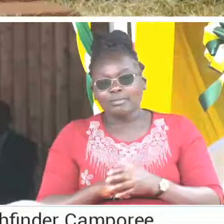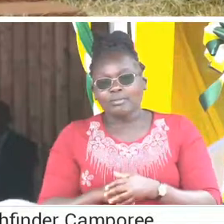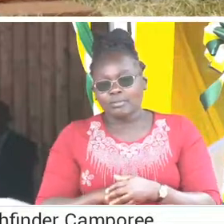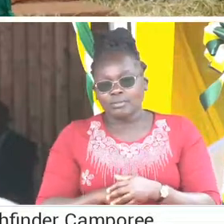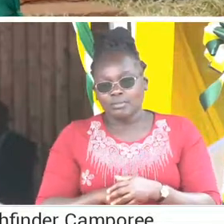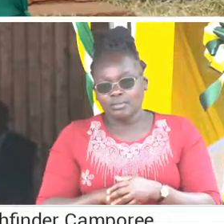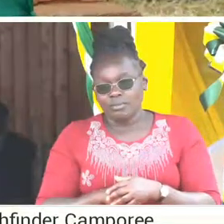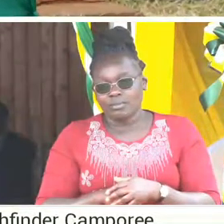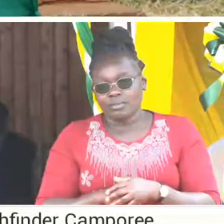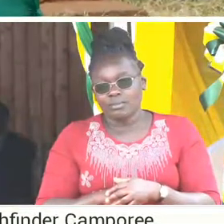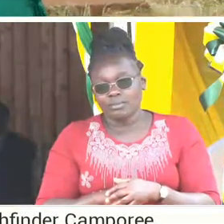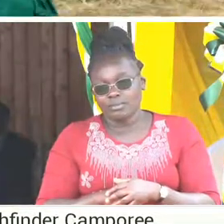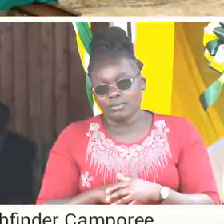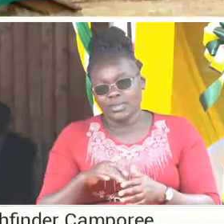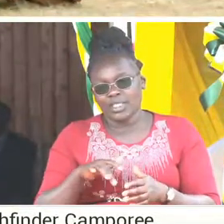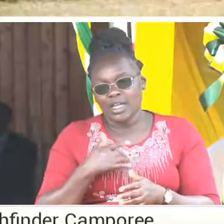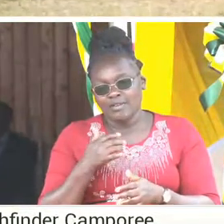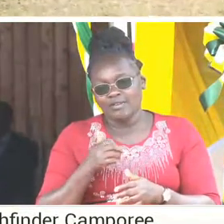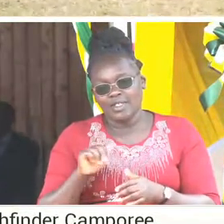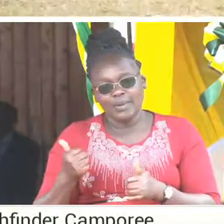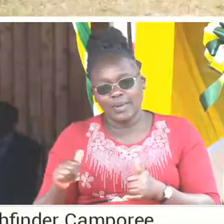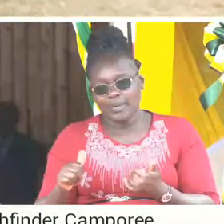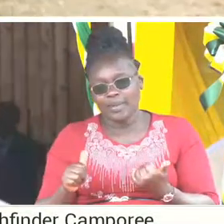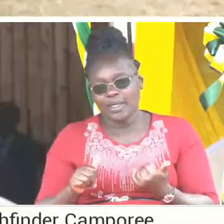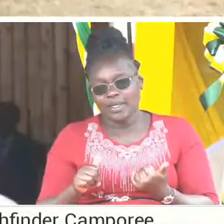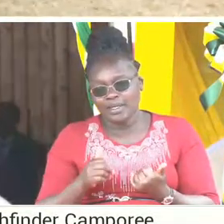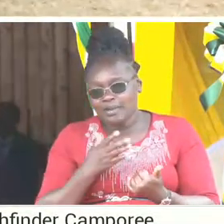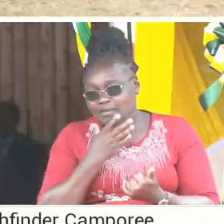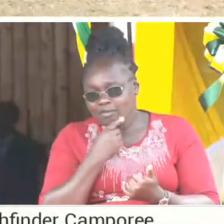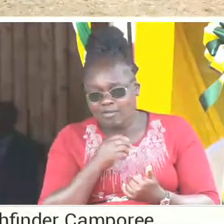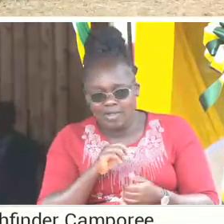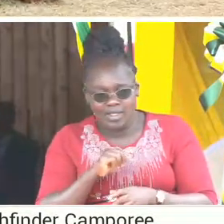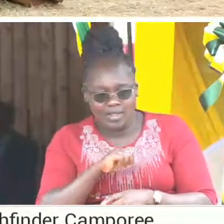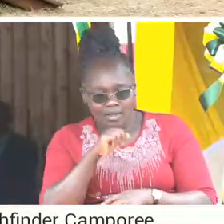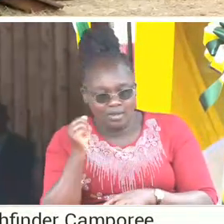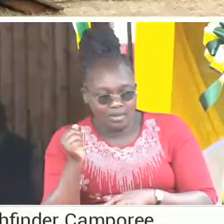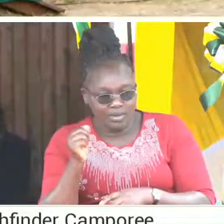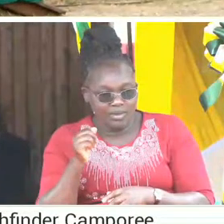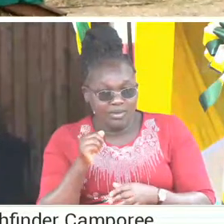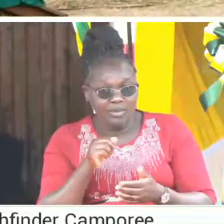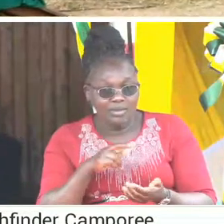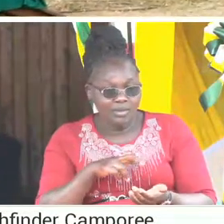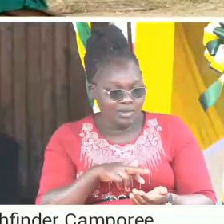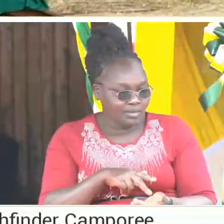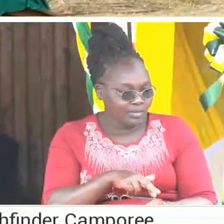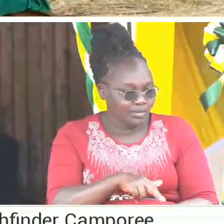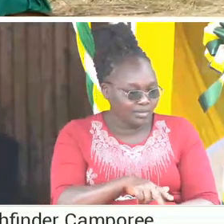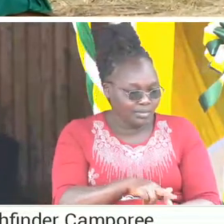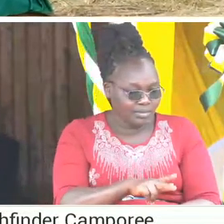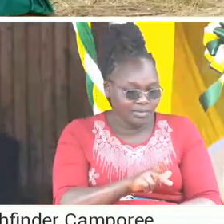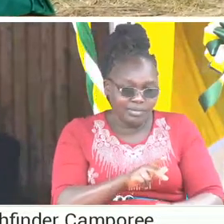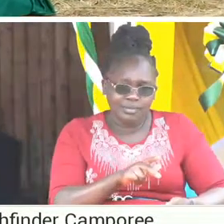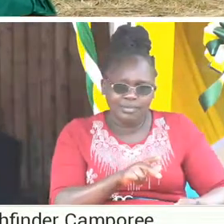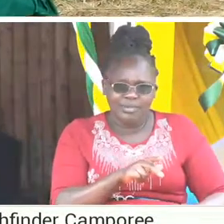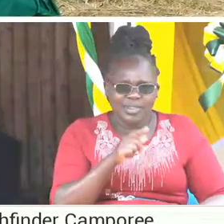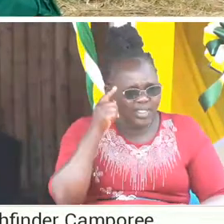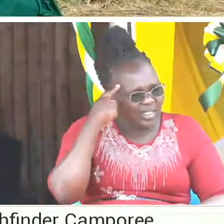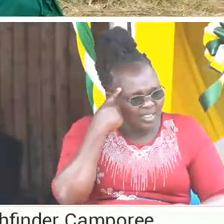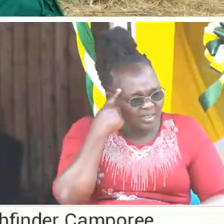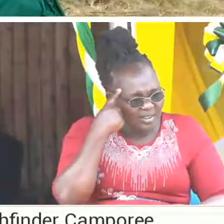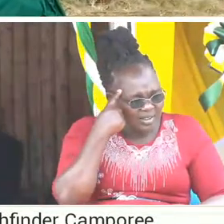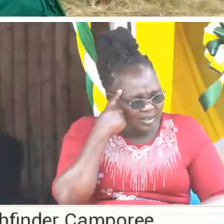Alipokuwa anasikia mnyanyu, baba yake akaamuka. Akatembea kwa miguu miwili kwa nyumba akiwa na wasiwasi.